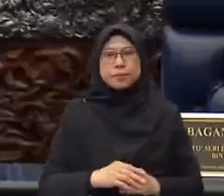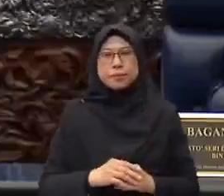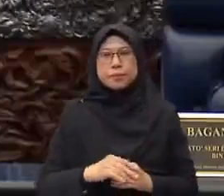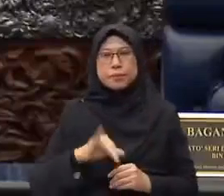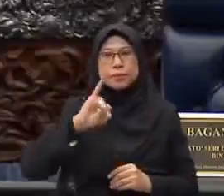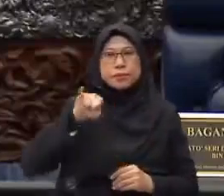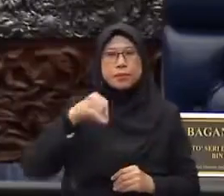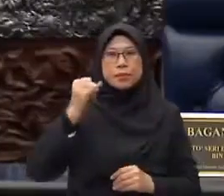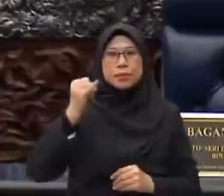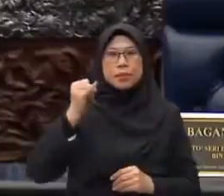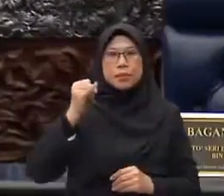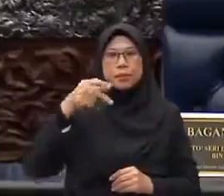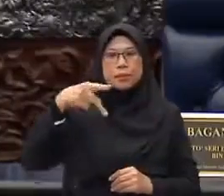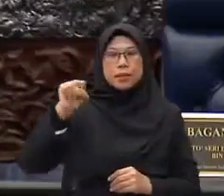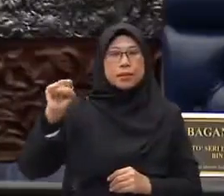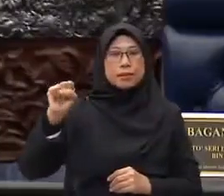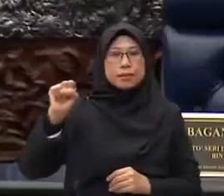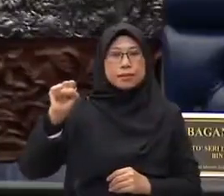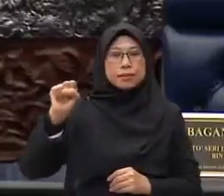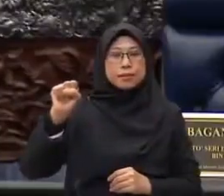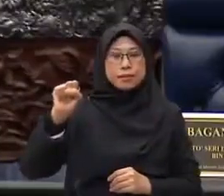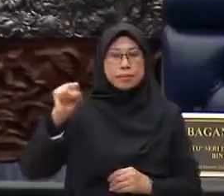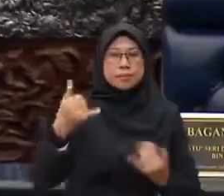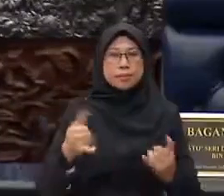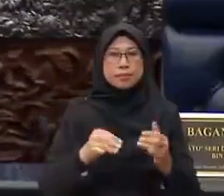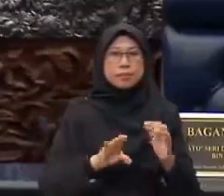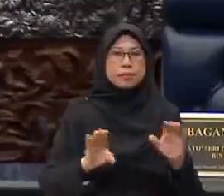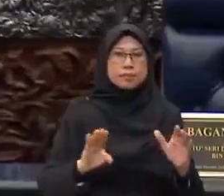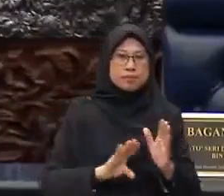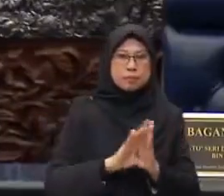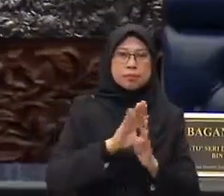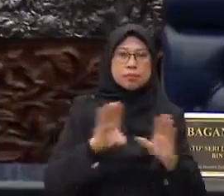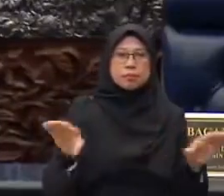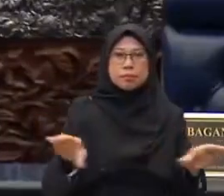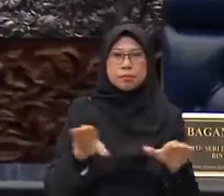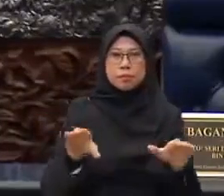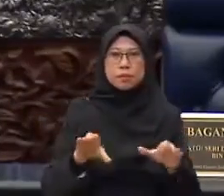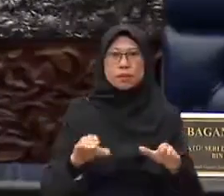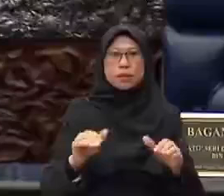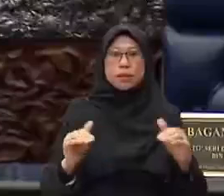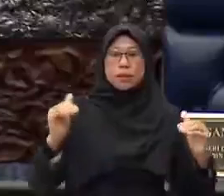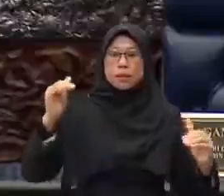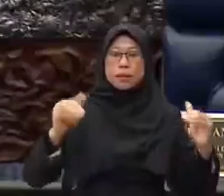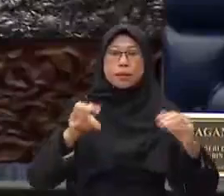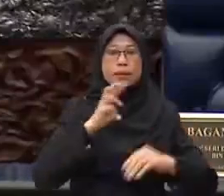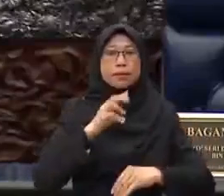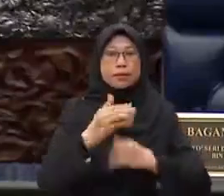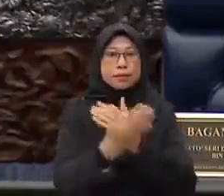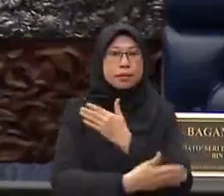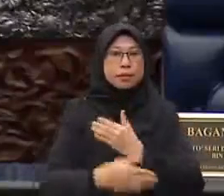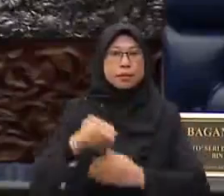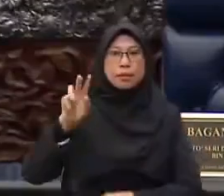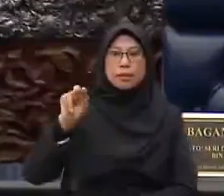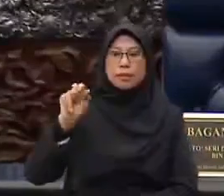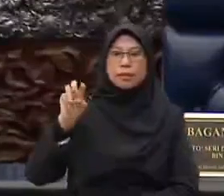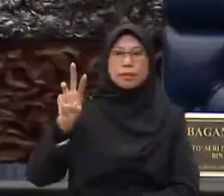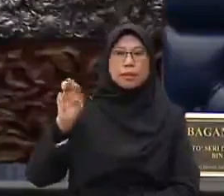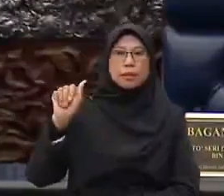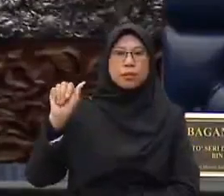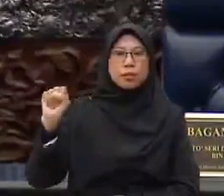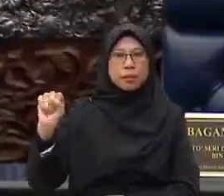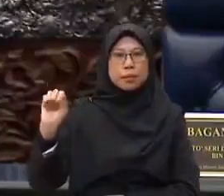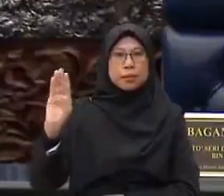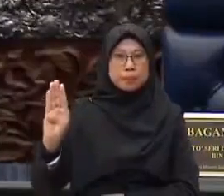ataupun JPS juga sedang membangunkan sistem pengurusan imbangan air negara atau singkatannya nawabs di 19